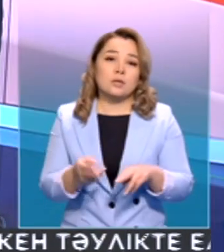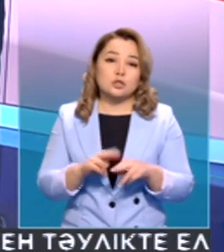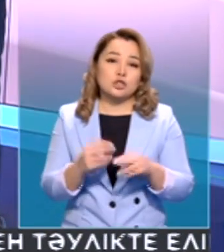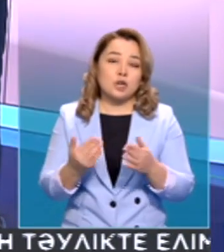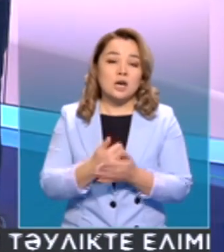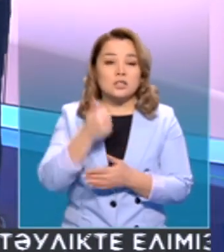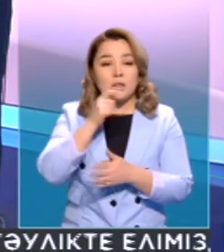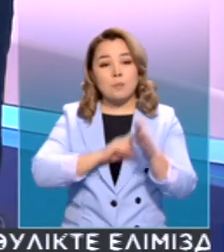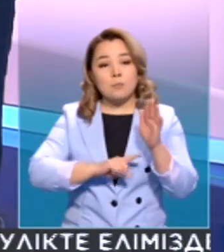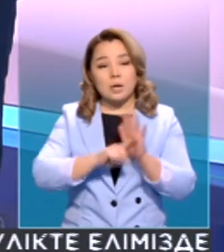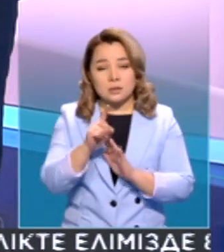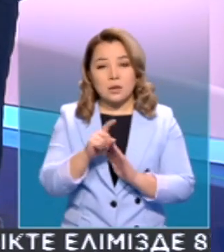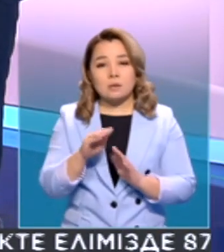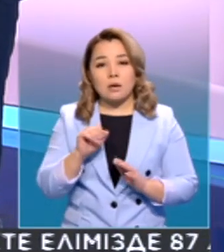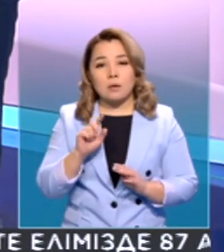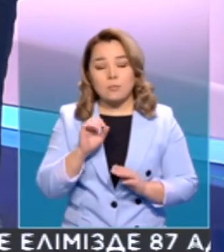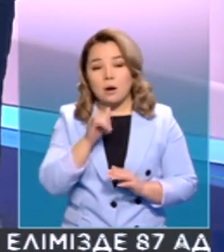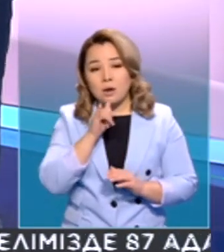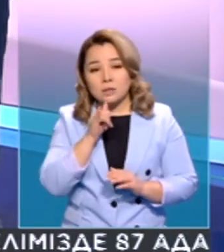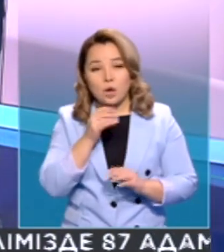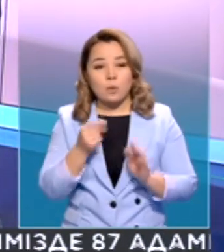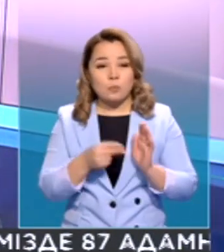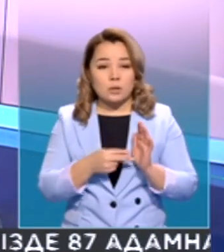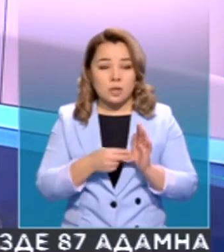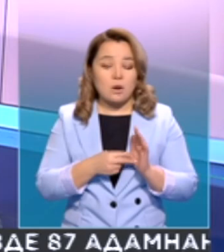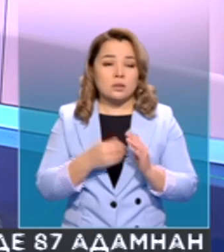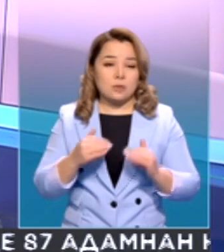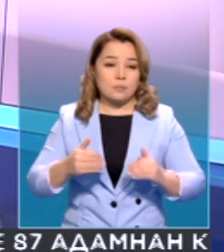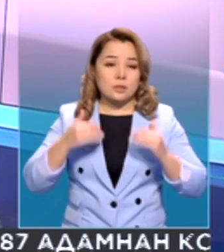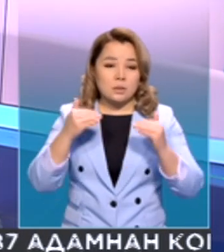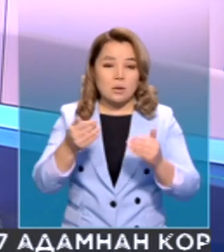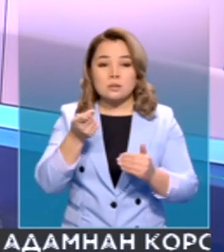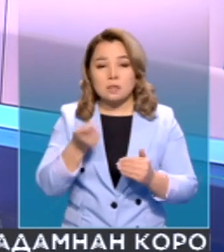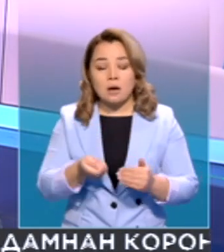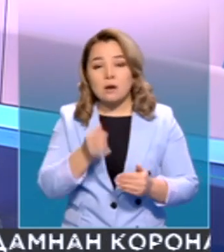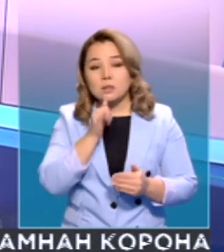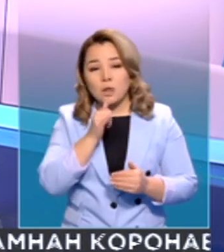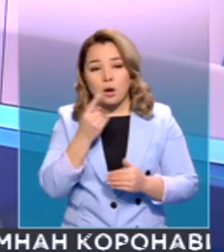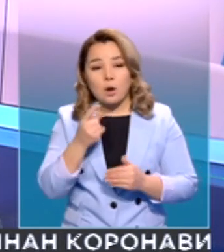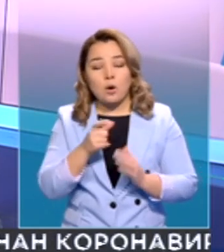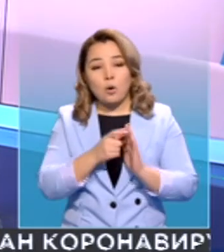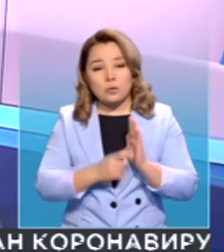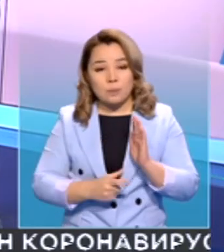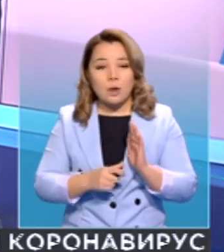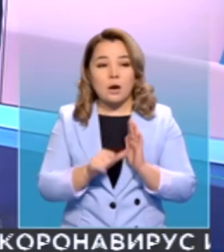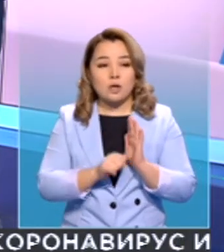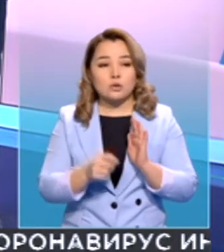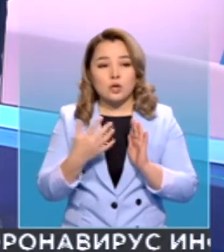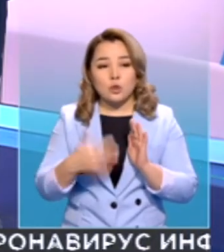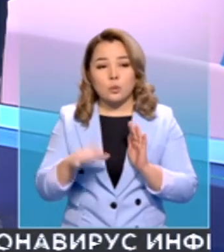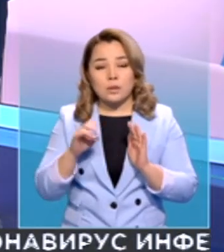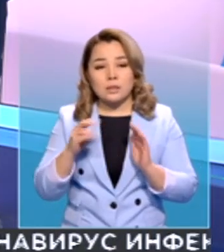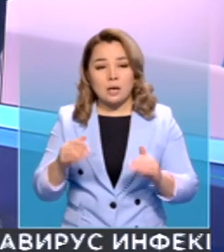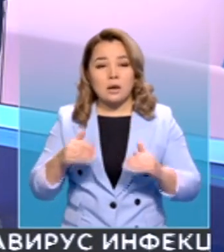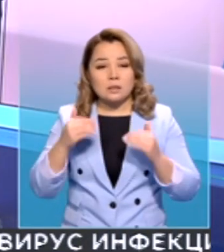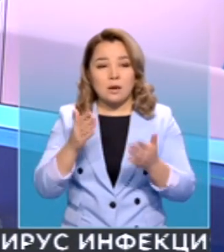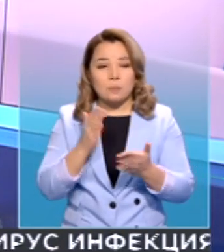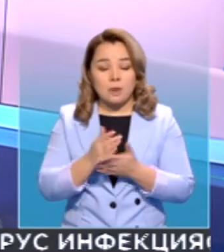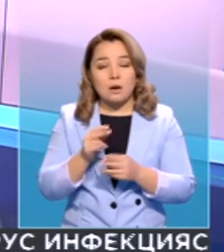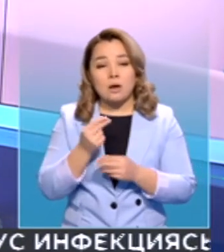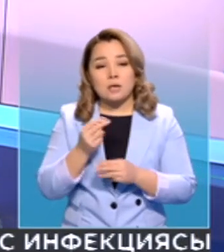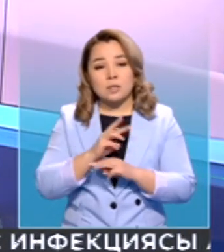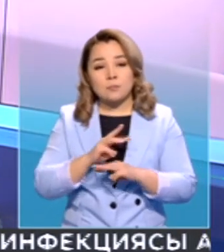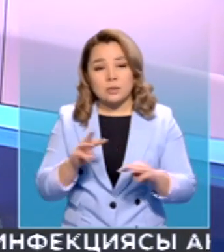Сондай-ақ жаңа жылдан бастап табак өнімдері қымбаттады. Қазір ең арзан темекі қорабы 650 теңгеге көтерілген. Қаржы